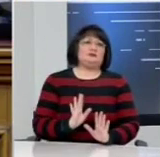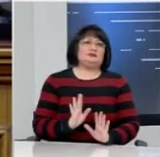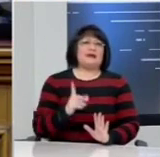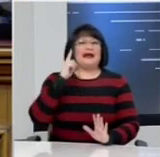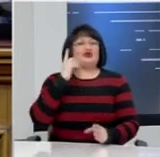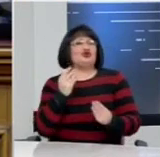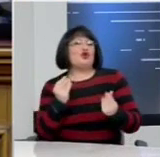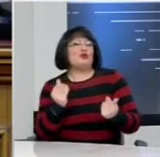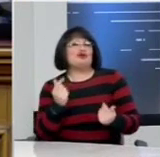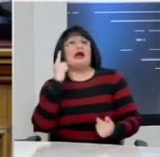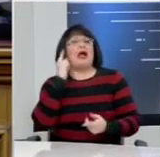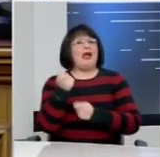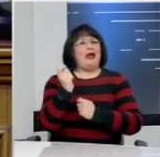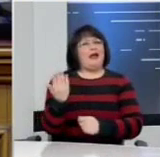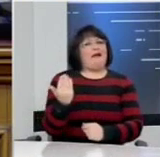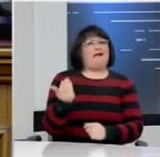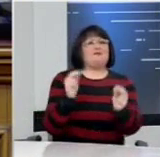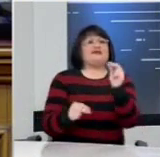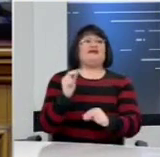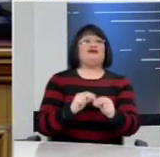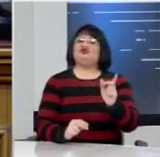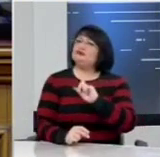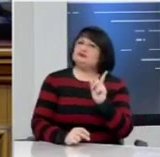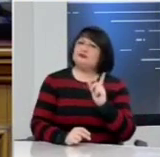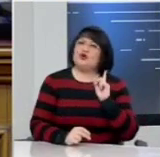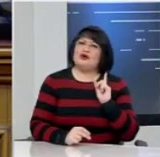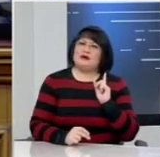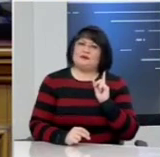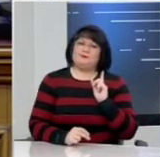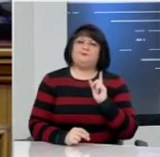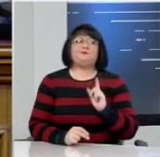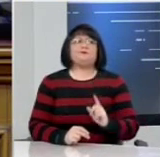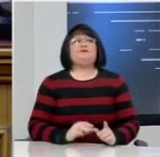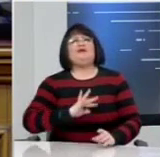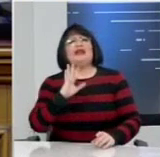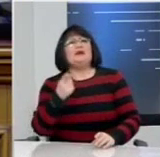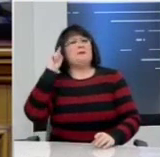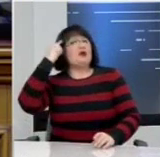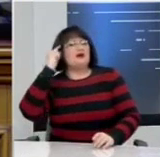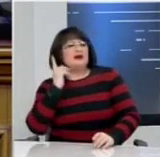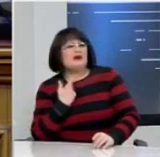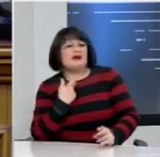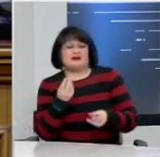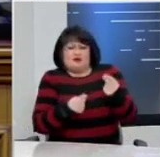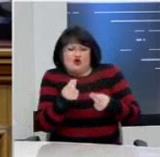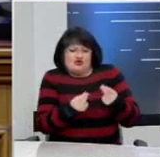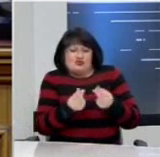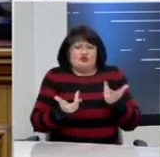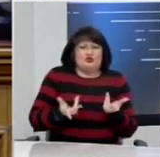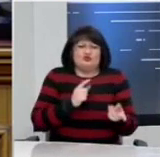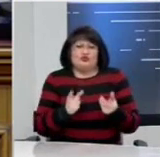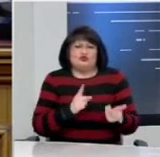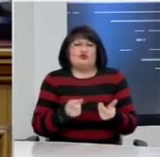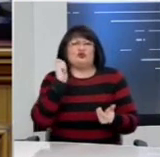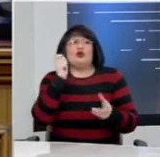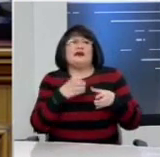εργαλείο ή να μπαίνουν σε μικροϋπολογισμούς που αφορούν τους εσωτερικούς